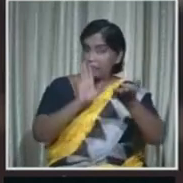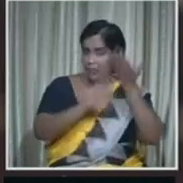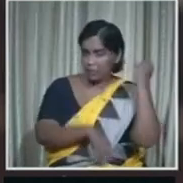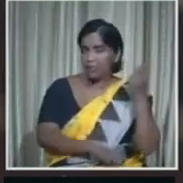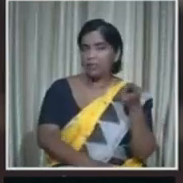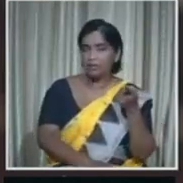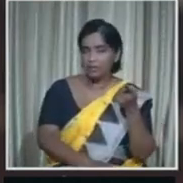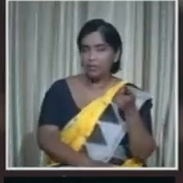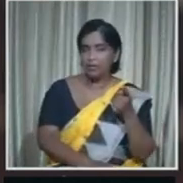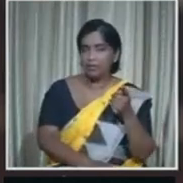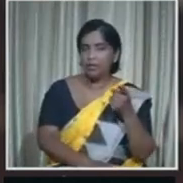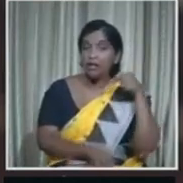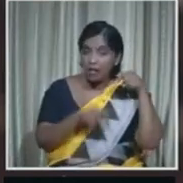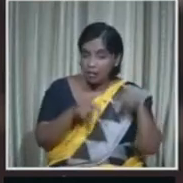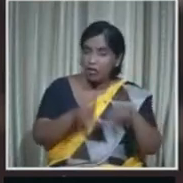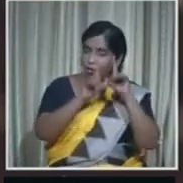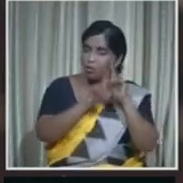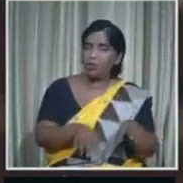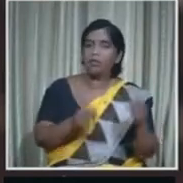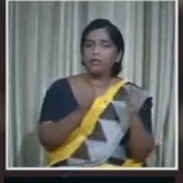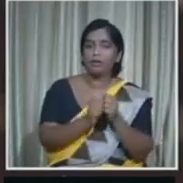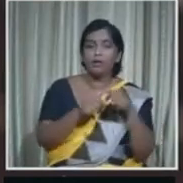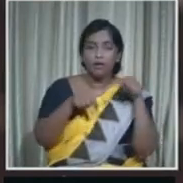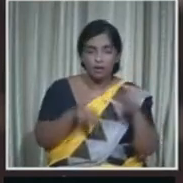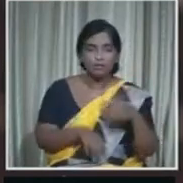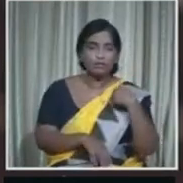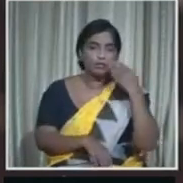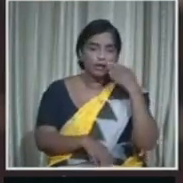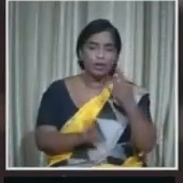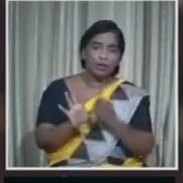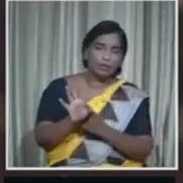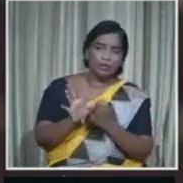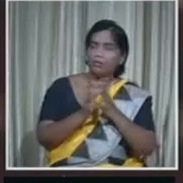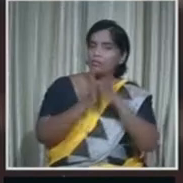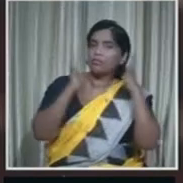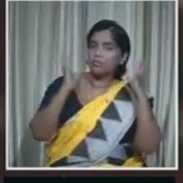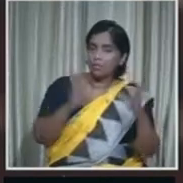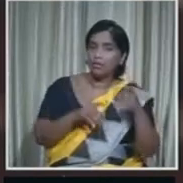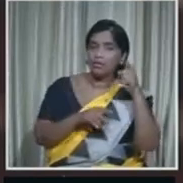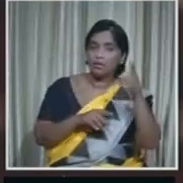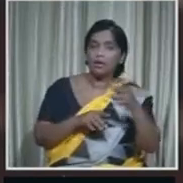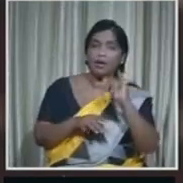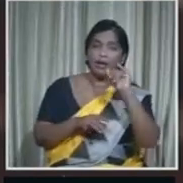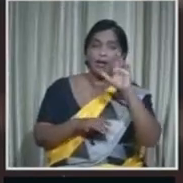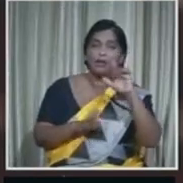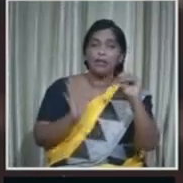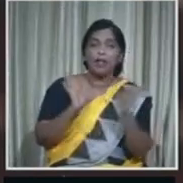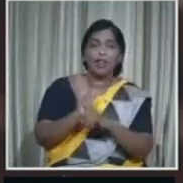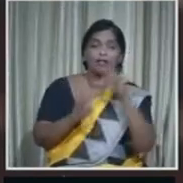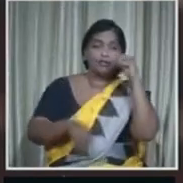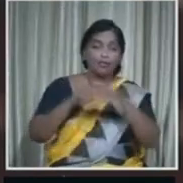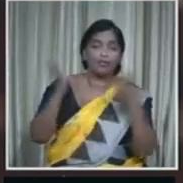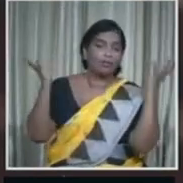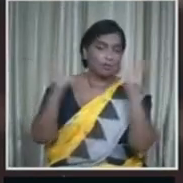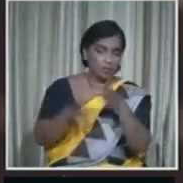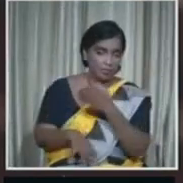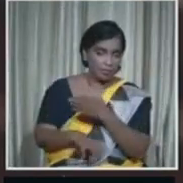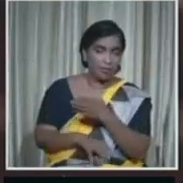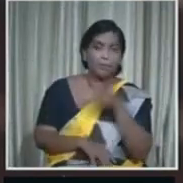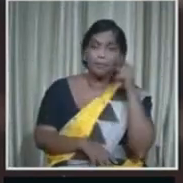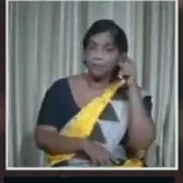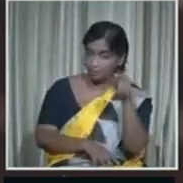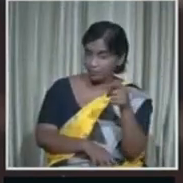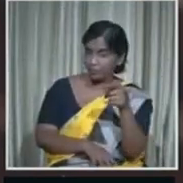ඒක තමයි අදත් කරන්නේ. අදත් අපි දකිනවා තරුණයෝ ගණනාවක් ඔබතුමා කියනම 69 ලක්ෂය ඡන්ද දුන්නයි බහැලා කියලා.